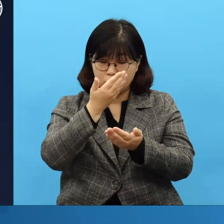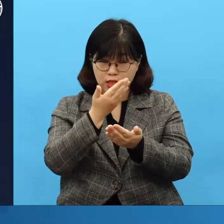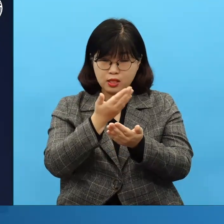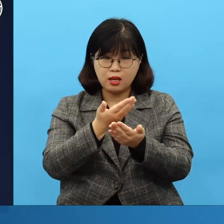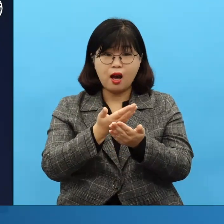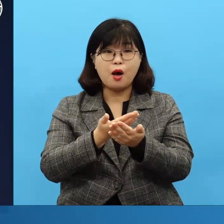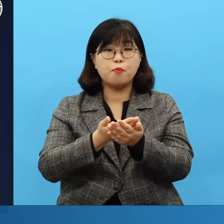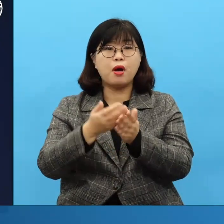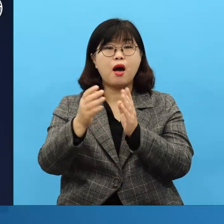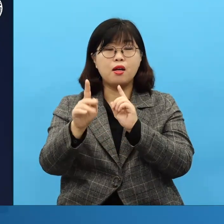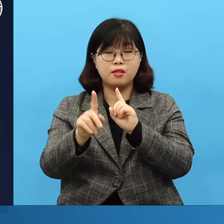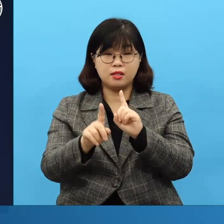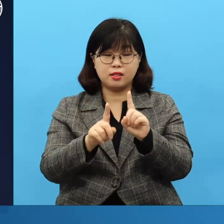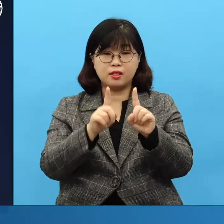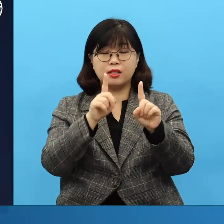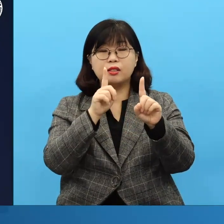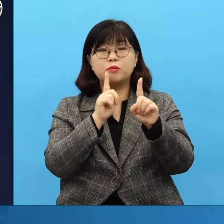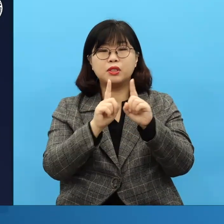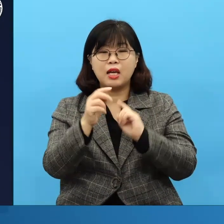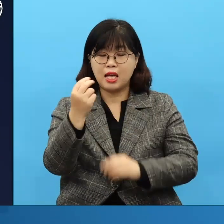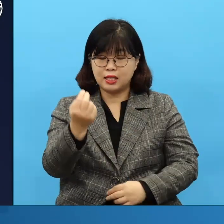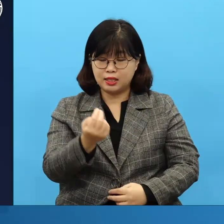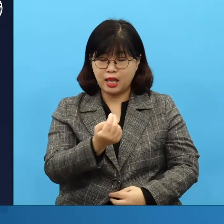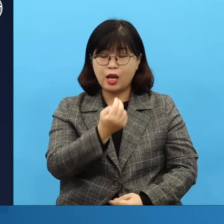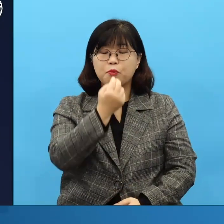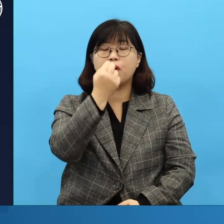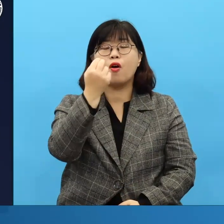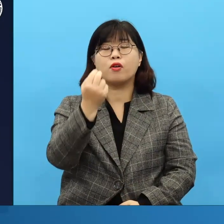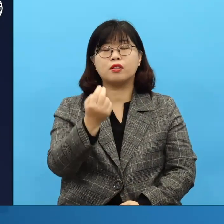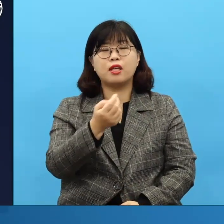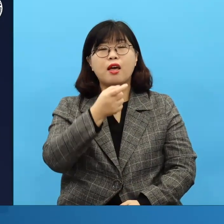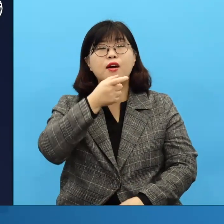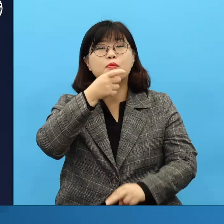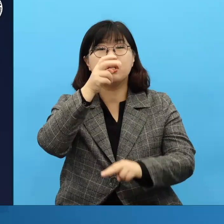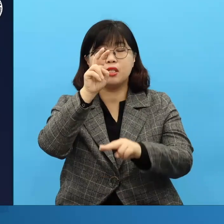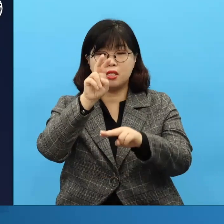아름답고 귀한 말씀